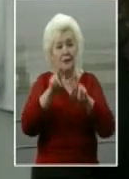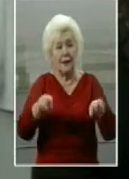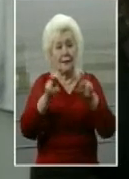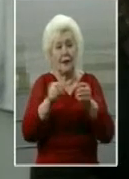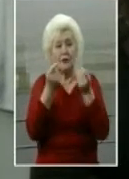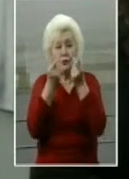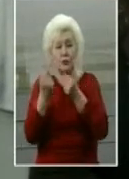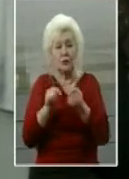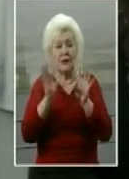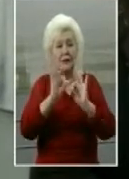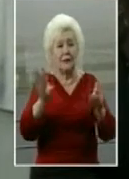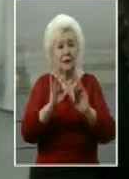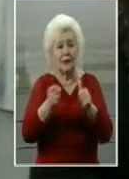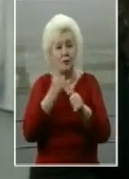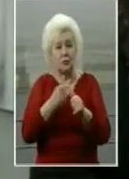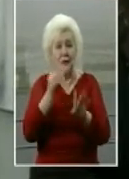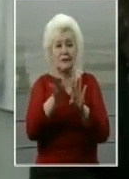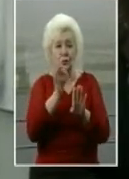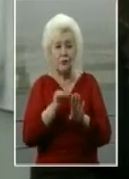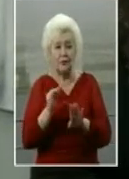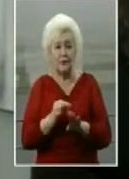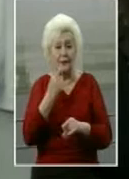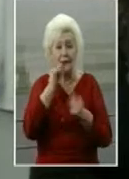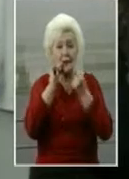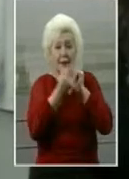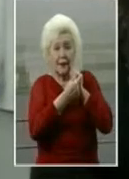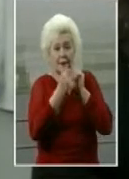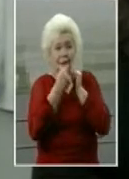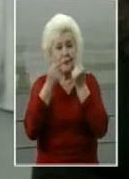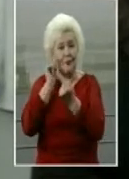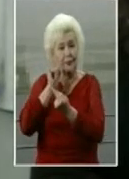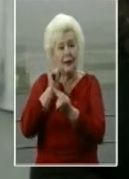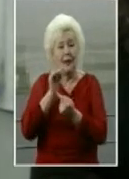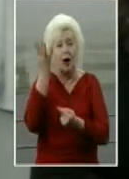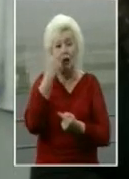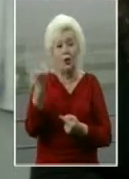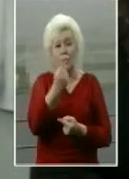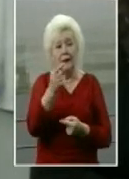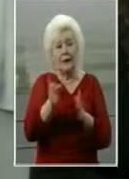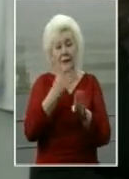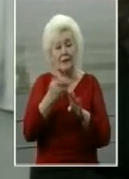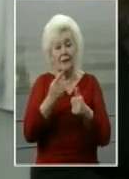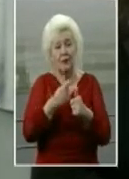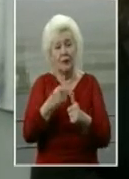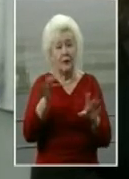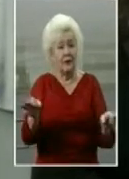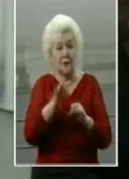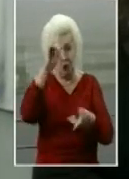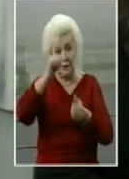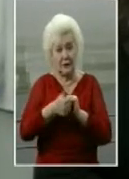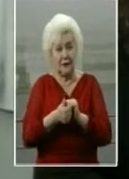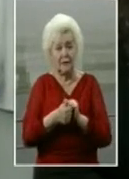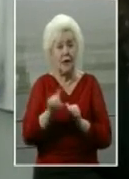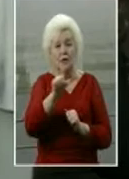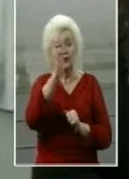трошечки розкажу назву тільки тих швів, то язик спочатку, перші рази, коли я чула назву тих швів, я думала, що я ніколи не запам'ятаю, не за